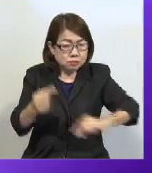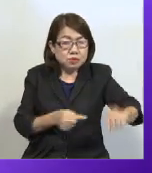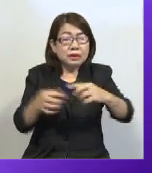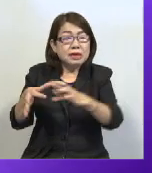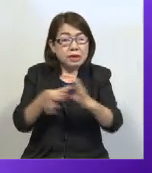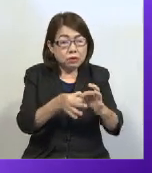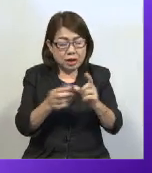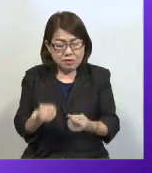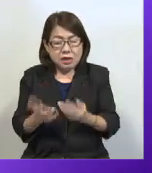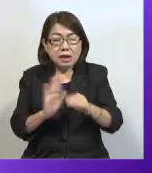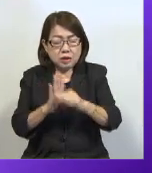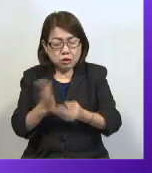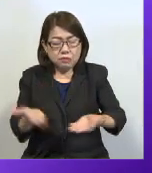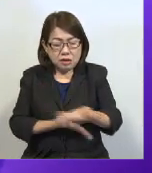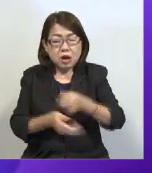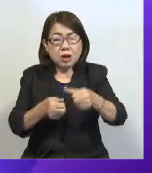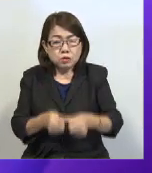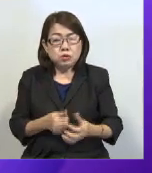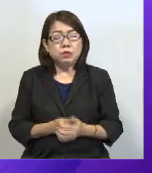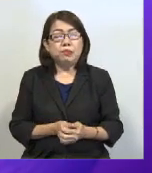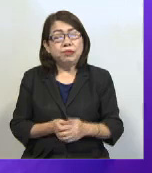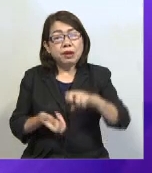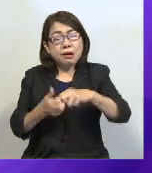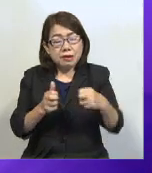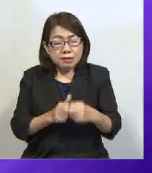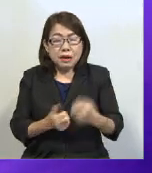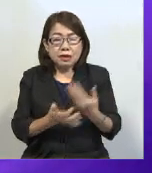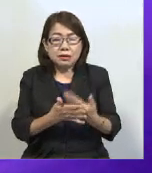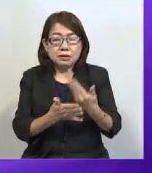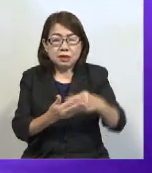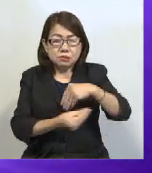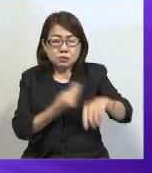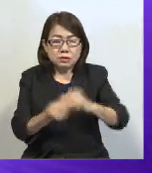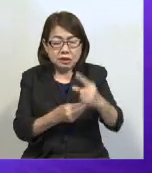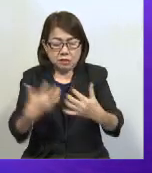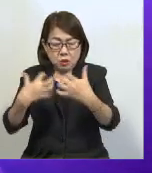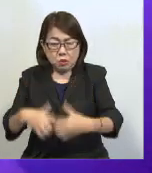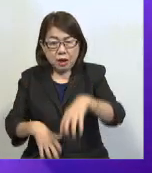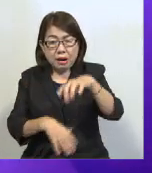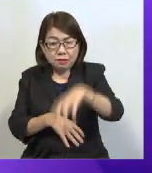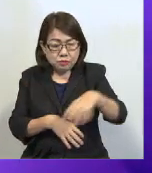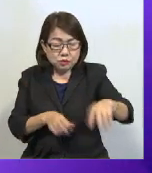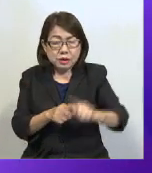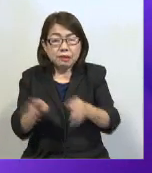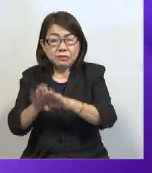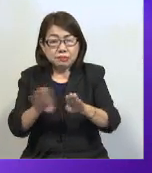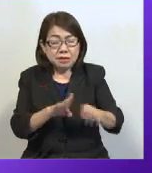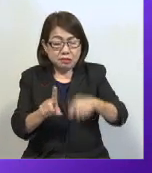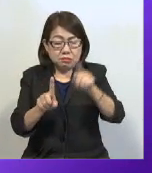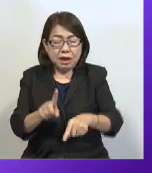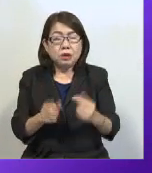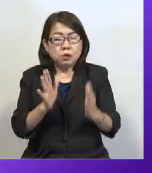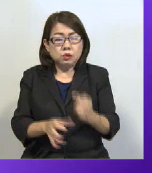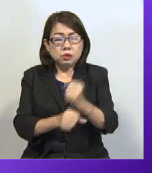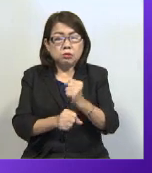ณาส่วนปัญหาทางเศรษฐกิจนะครับถึงแม้ว่าจะมีโรงงานอุตสาหกรรมที่ปิดตัวไปกว่า 1,000 โรงงานมีพนักงานถูกยกเลิกจ้